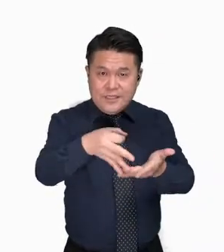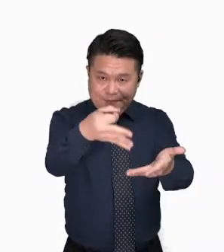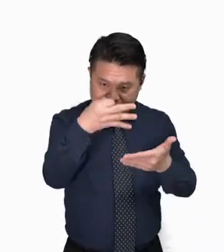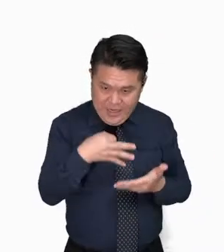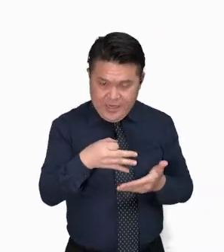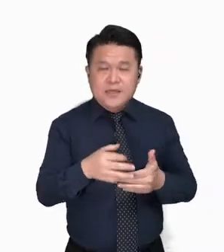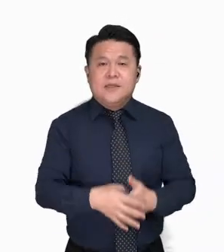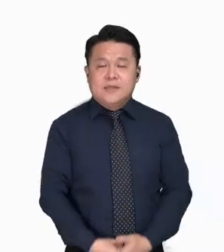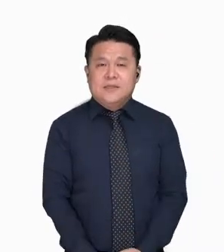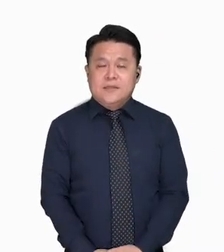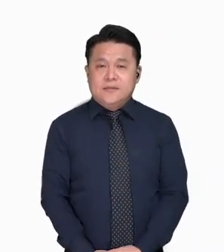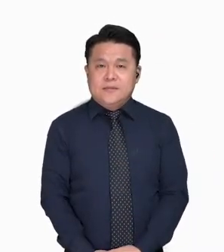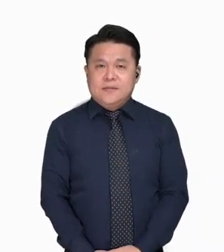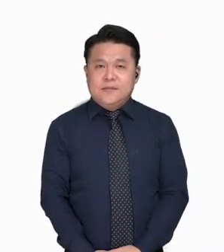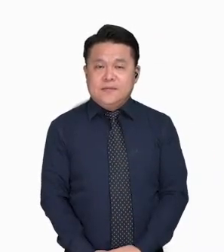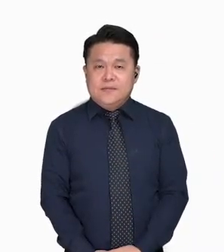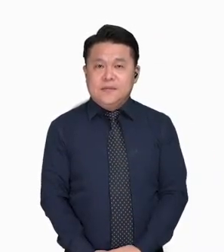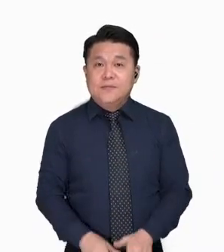교부받습니다.